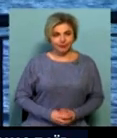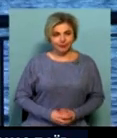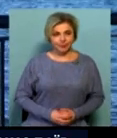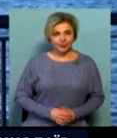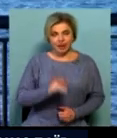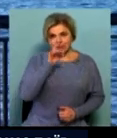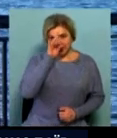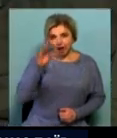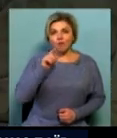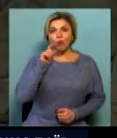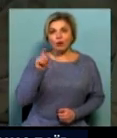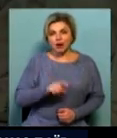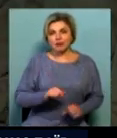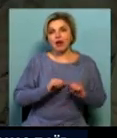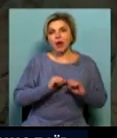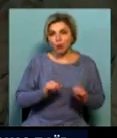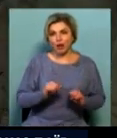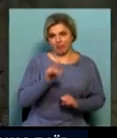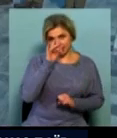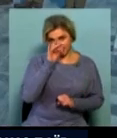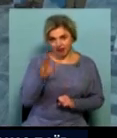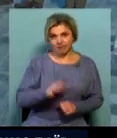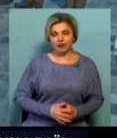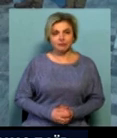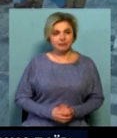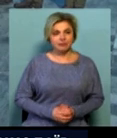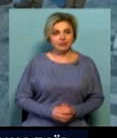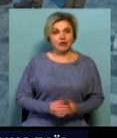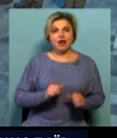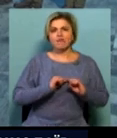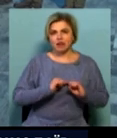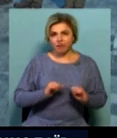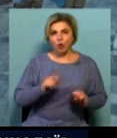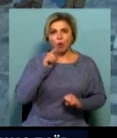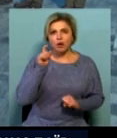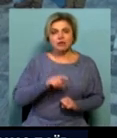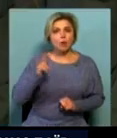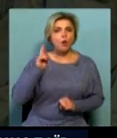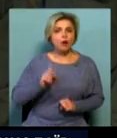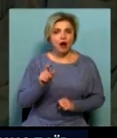Слава Україні! Героям слава! Відважним українським морякам!